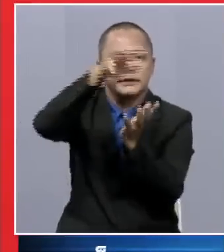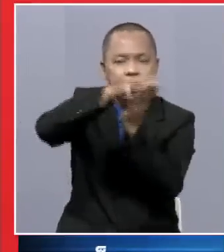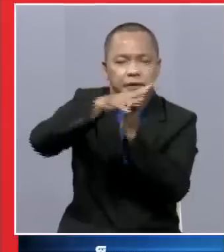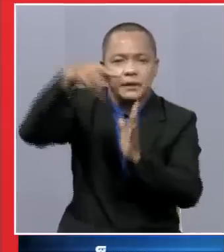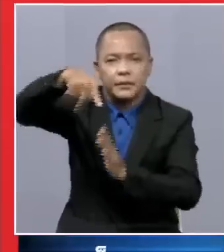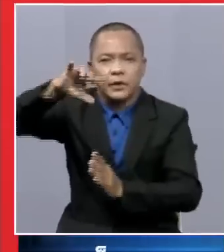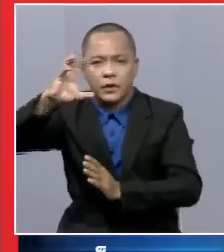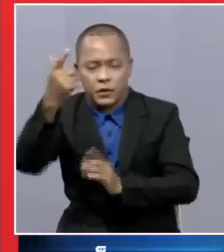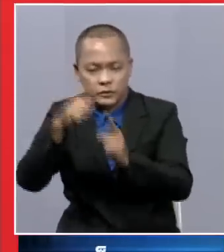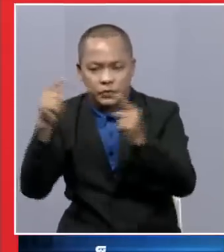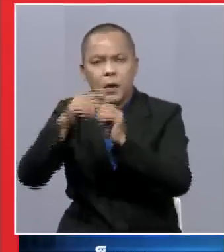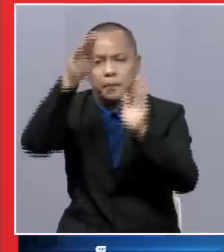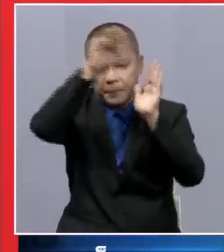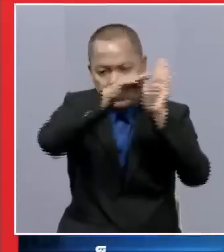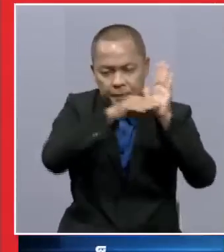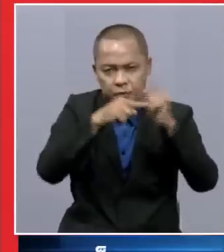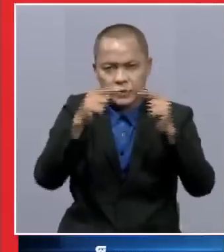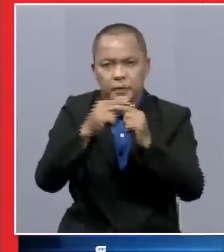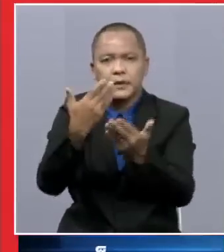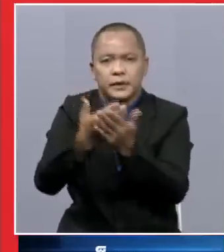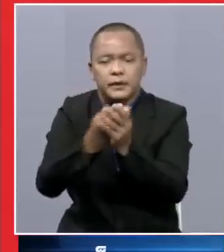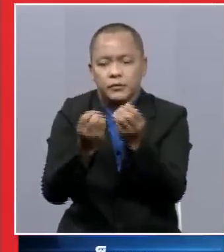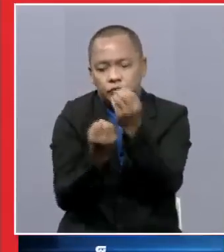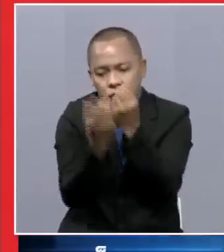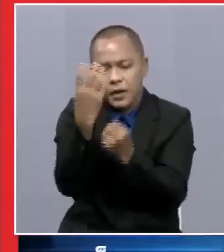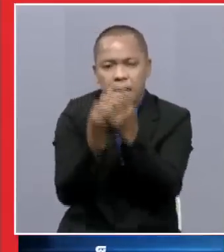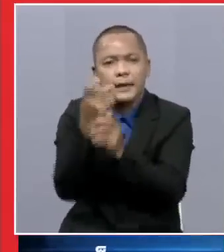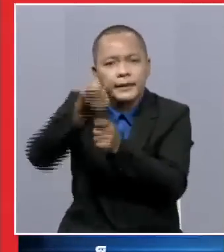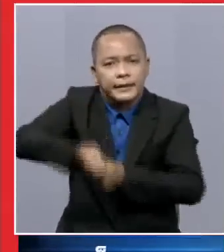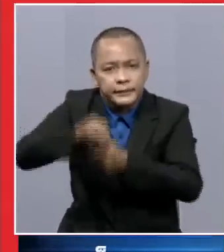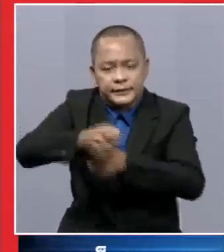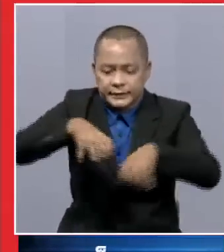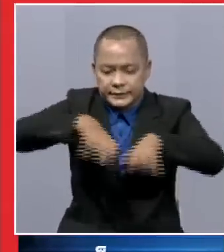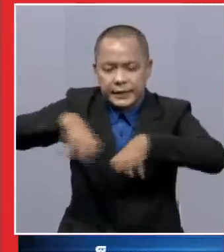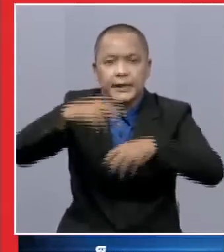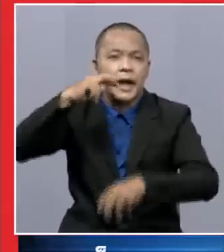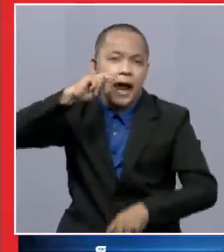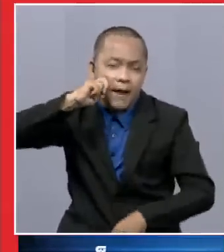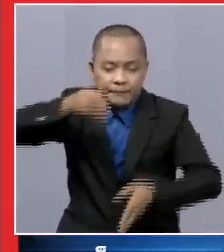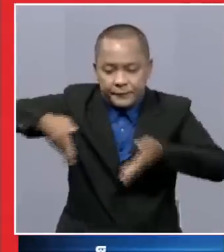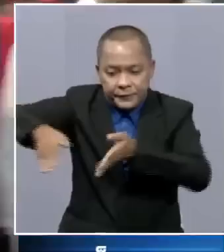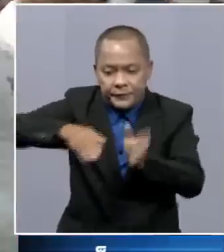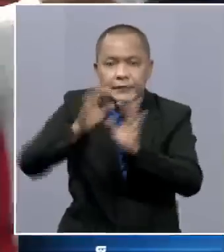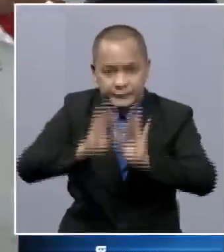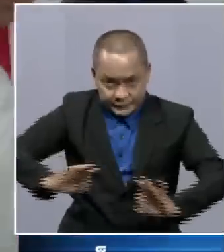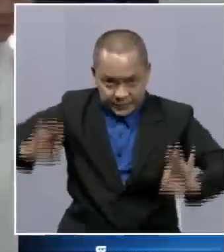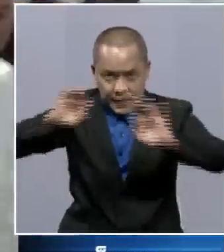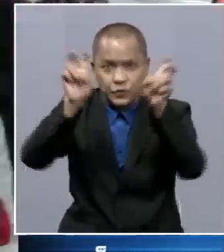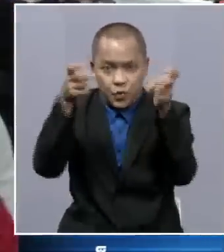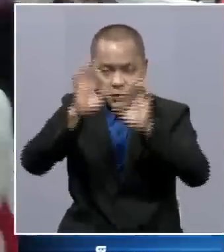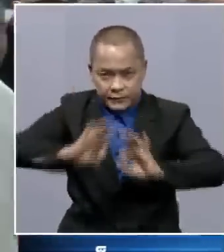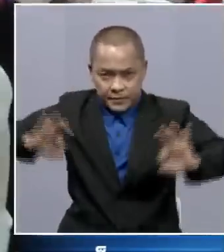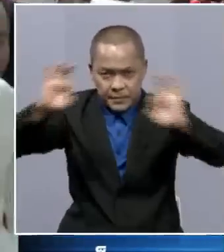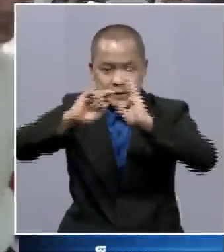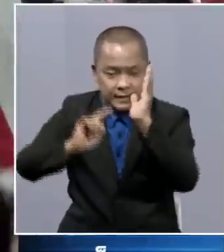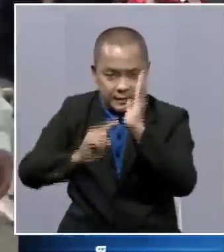กค่ะจะเน้นนโยบายเรื่องของราคาพืชผลการเกษตรการบริหารจัดการน้ำไฮไลท์สำคัญในครั้งนี้เนี่ยเป็